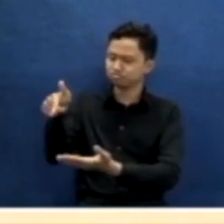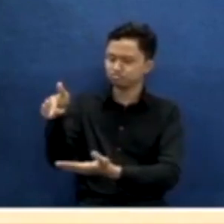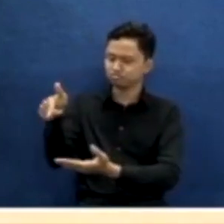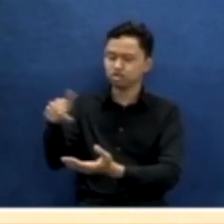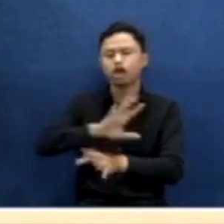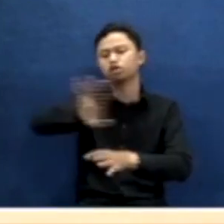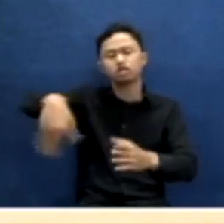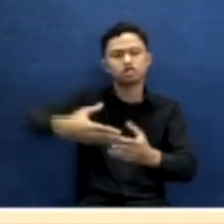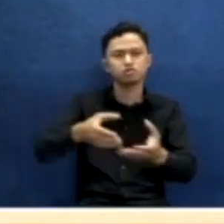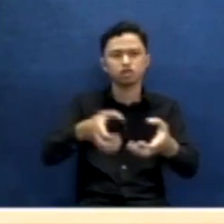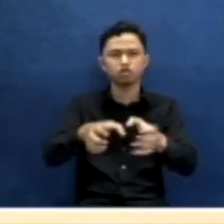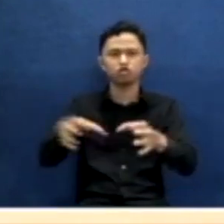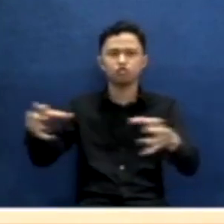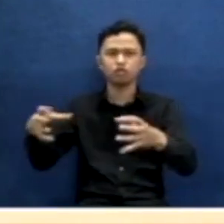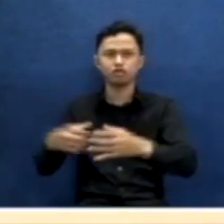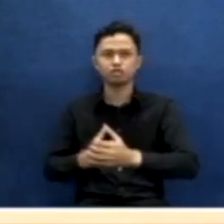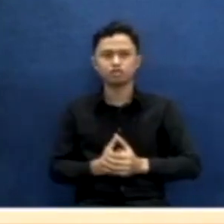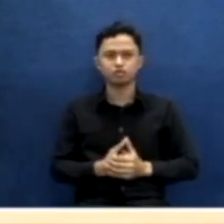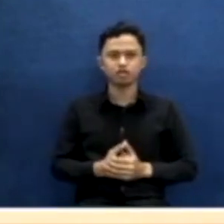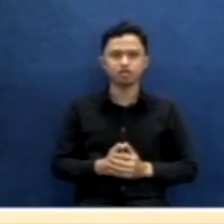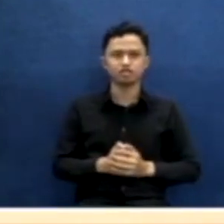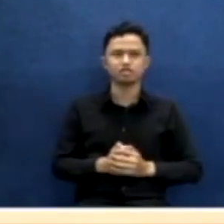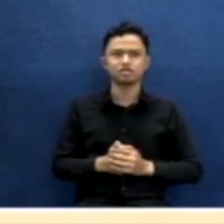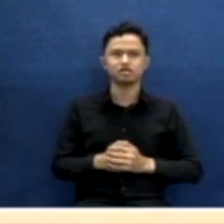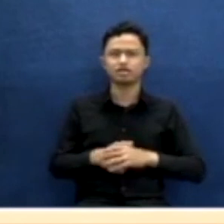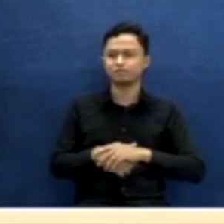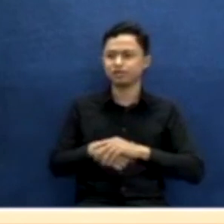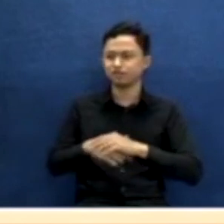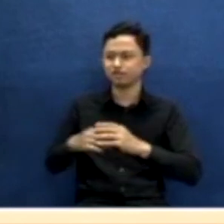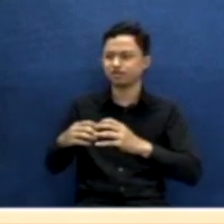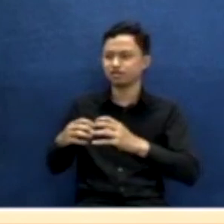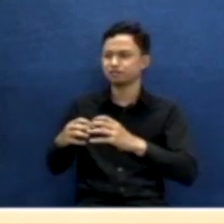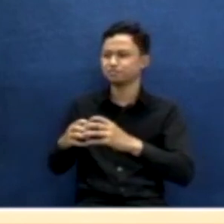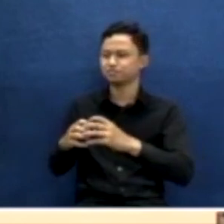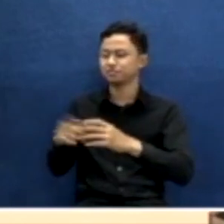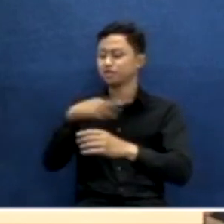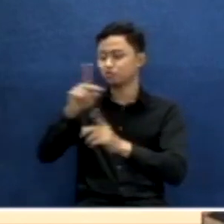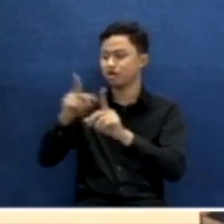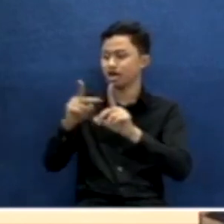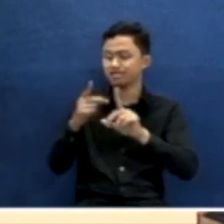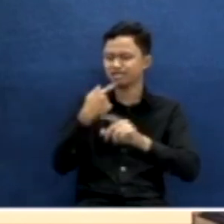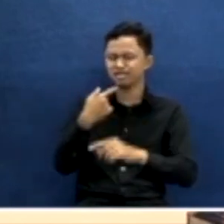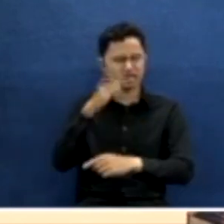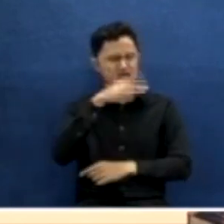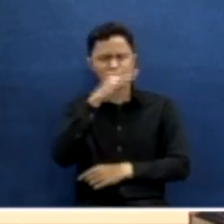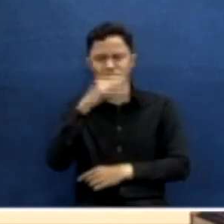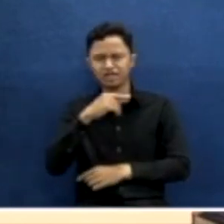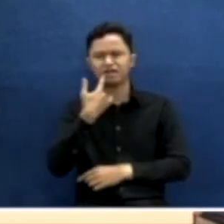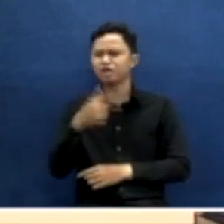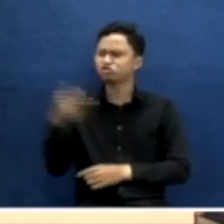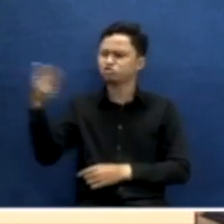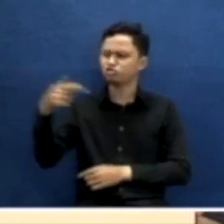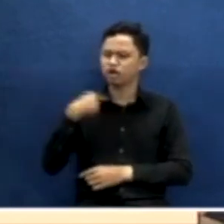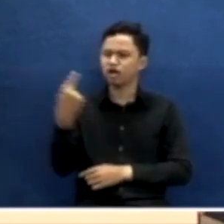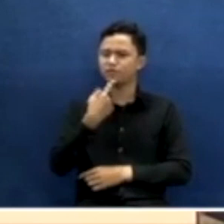mengumpulkantelur.Orang-orangIrak mulaiberpikir,'HajazbinYusufini anehsekali